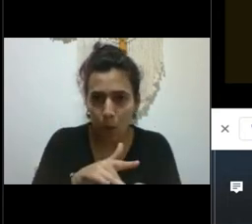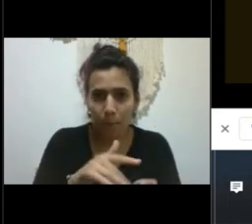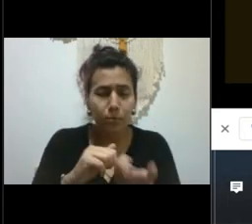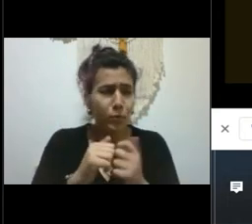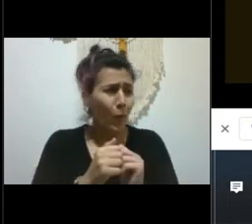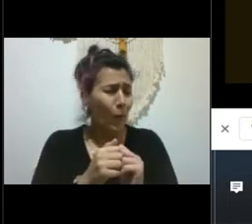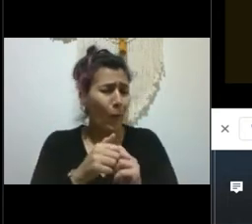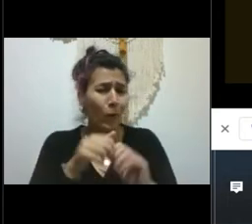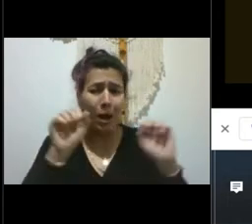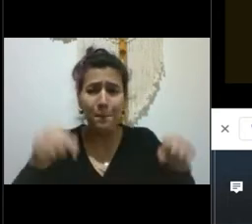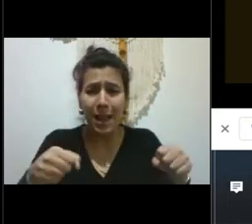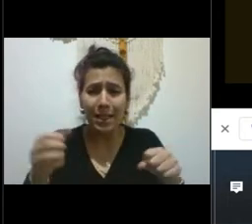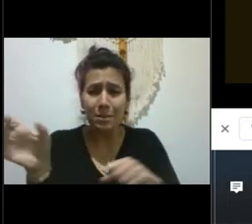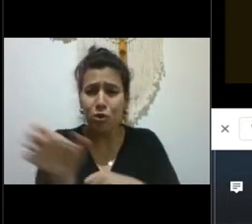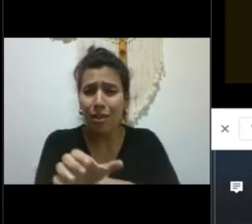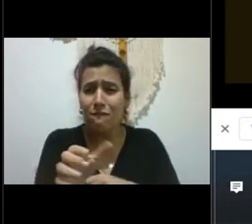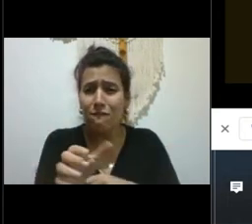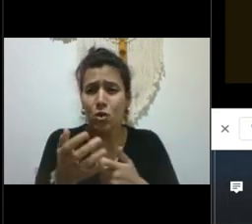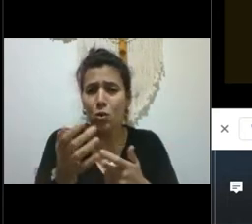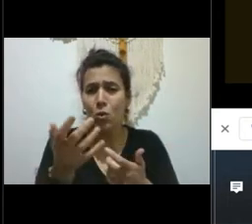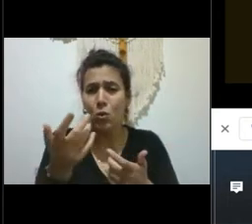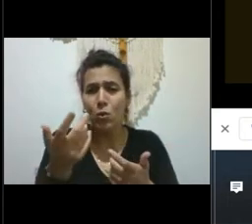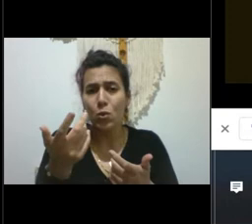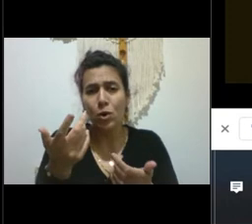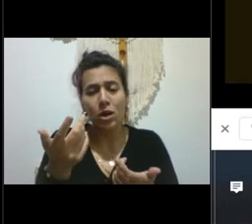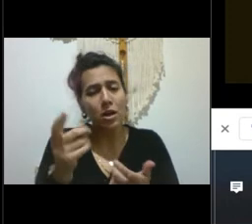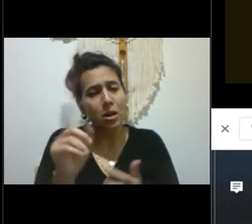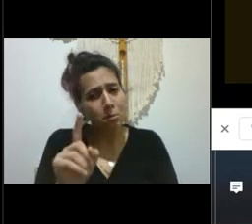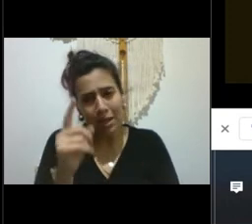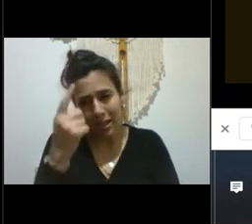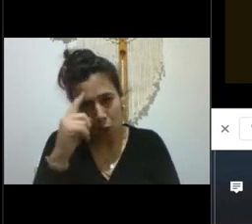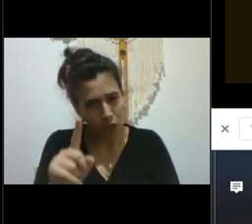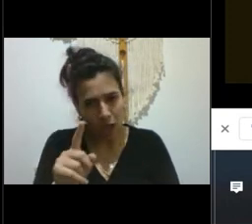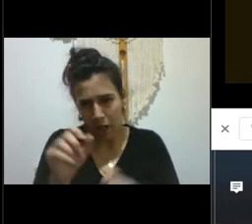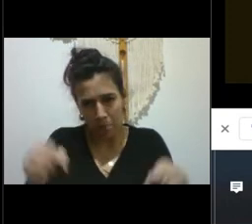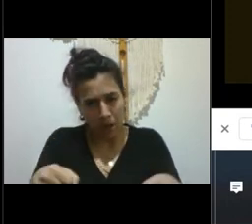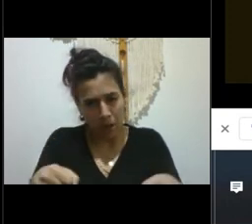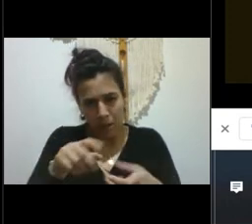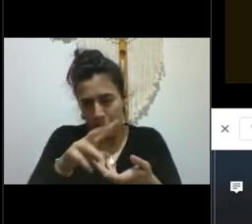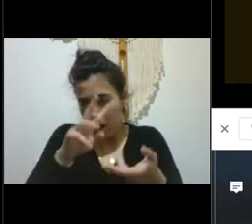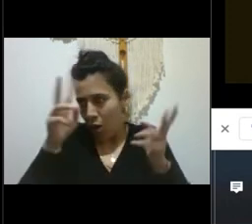עם קבלנים, מי פה שלא יודע, זה עולם ומלואו,